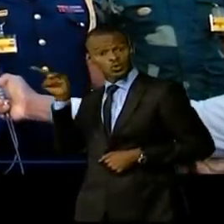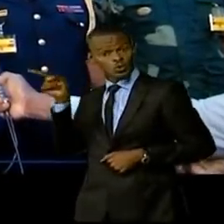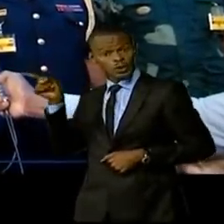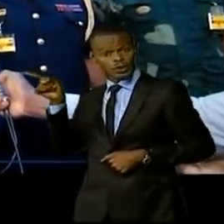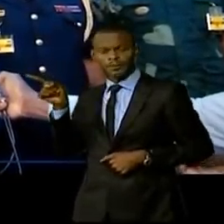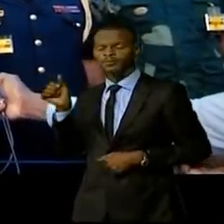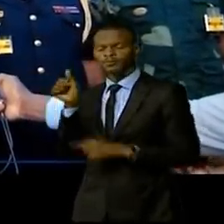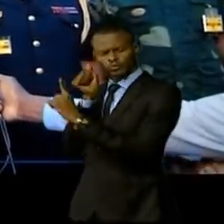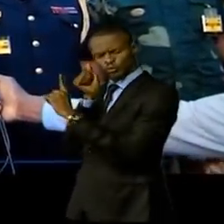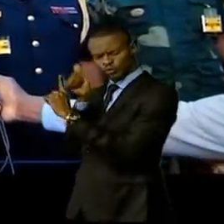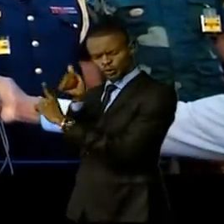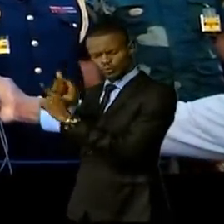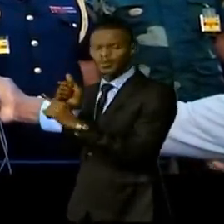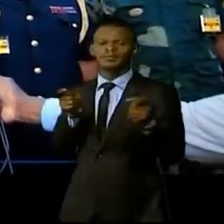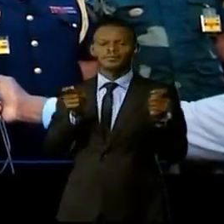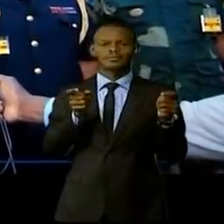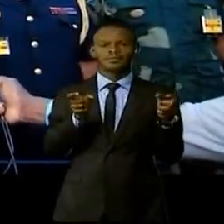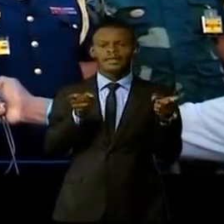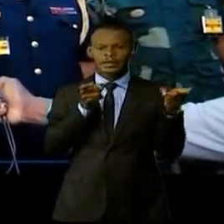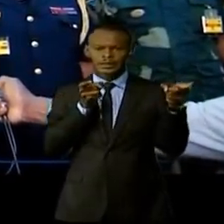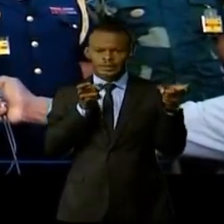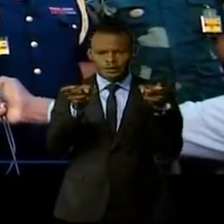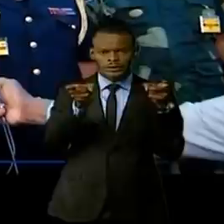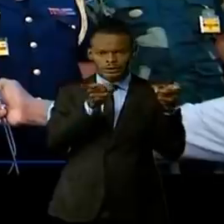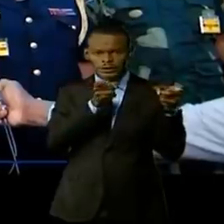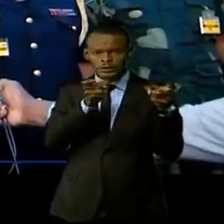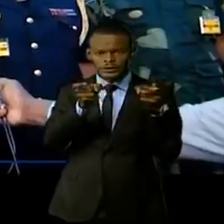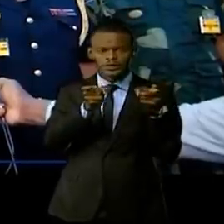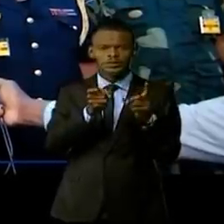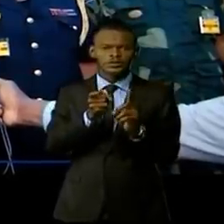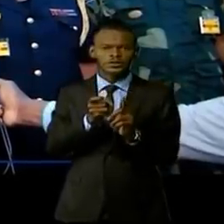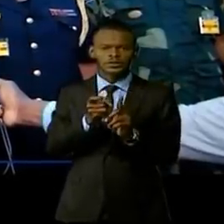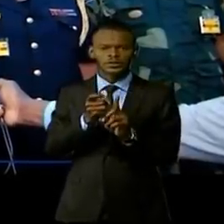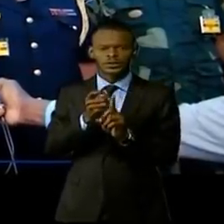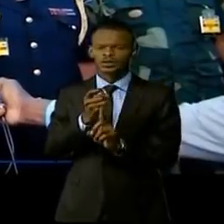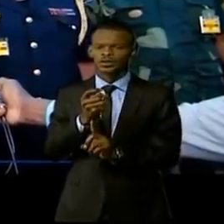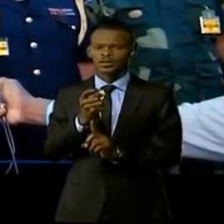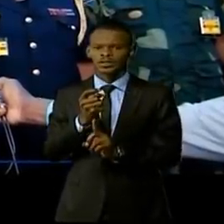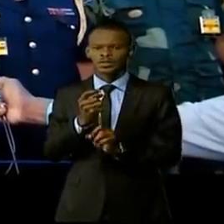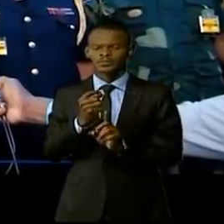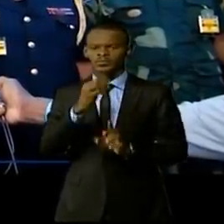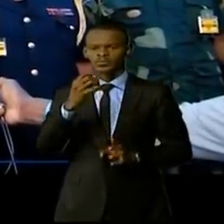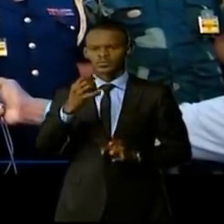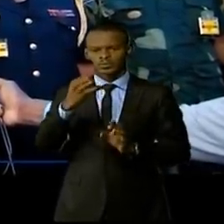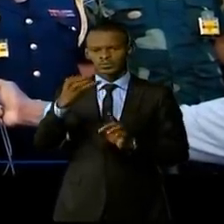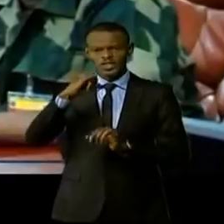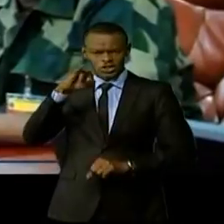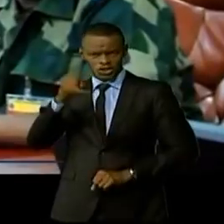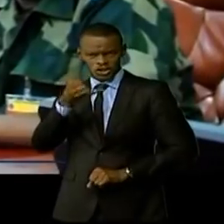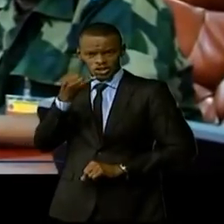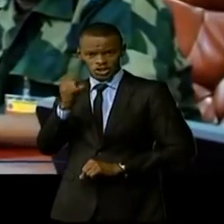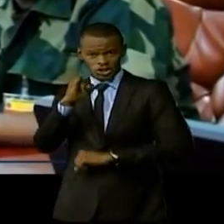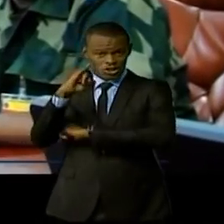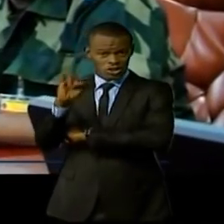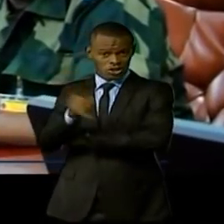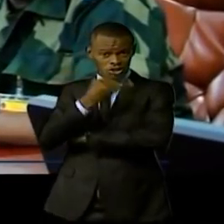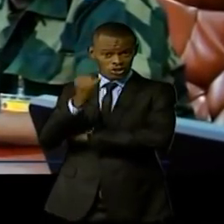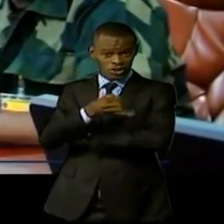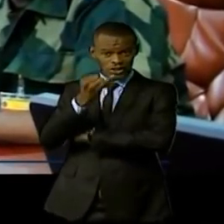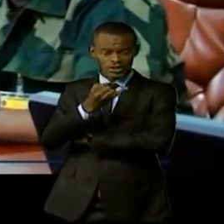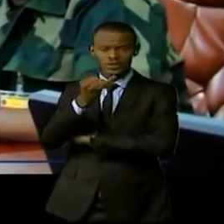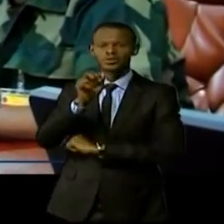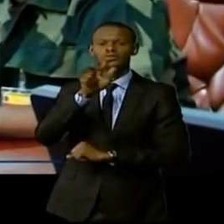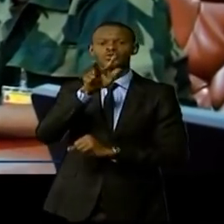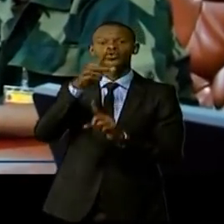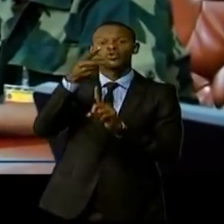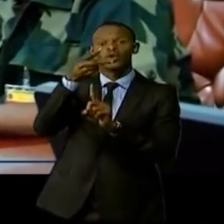jeudi 3 février 2022 une réunion du Conseil supérieur de la